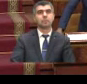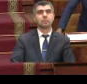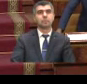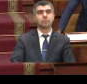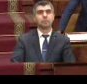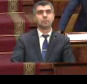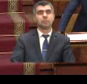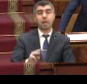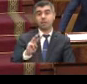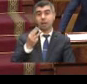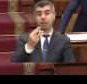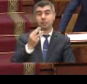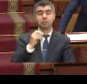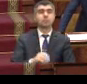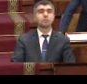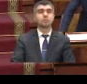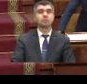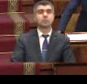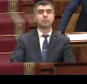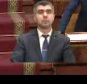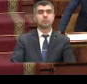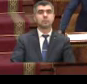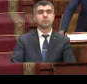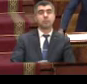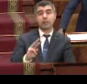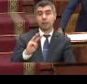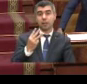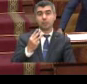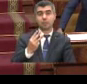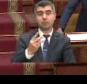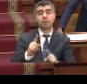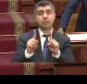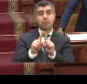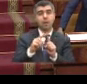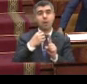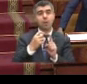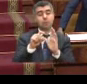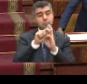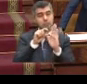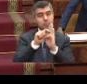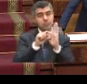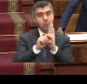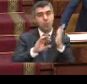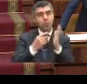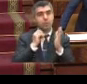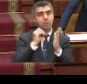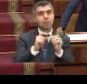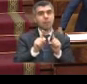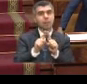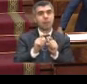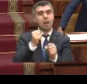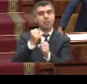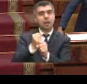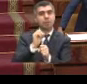سيد النائب، نستمعوا لبعضنا البعض، من فضلكم. ثالثا ورود بعض المصطلحات في التقرير التي لا تنسجم مع العمل